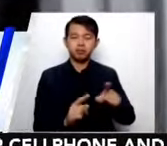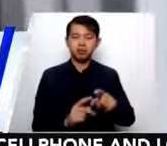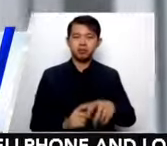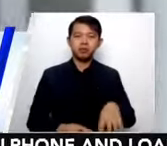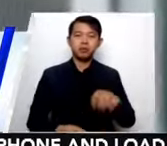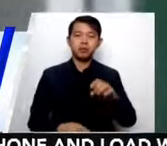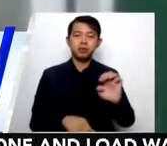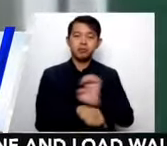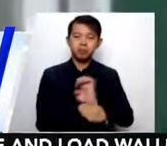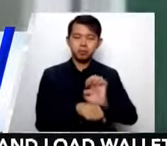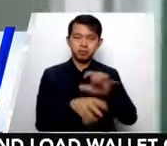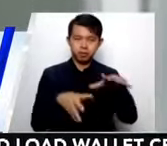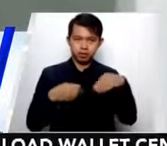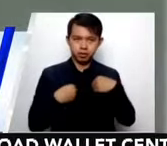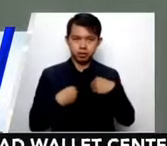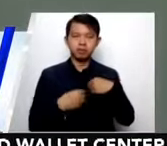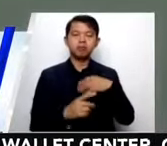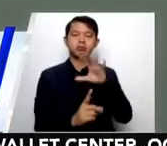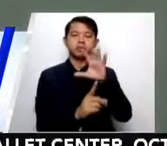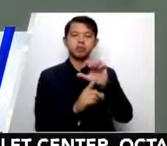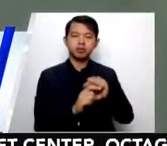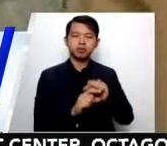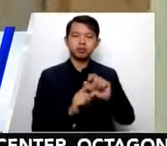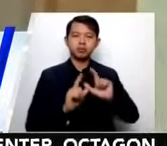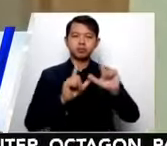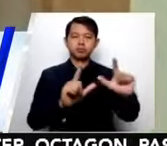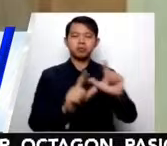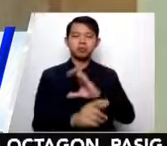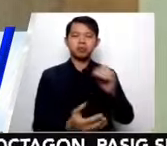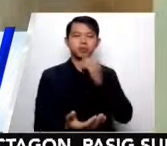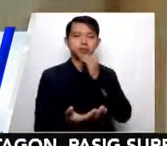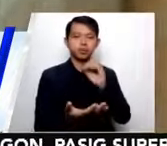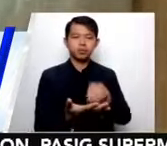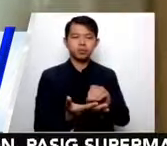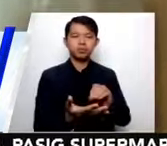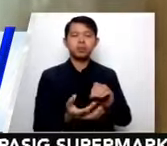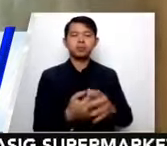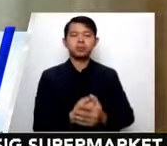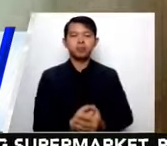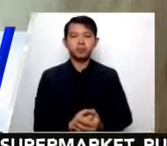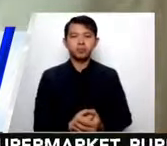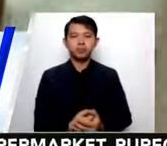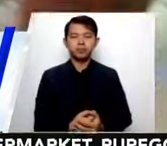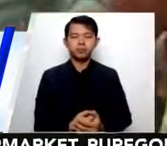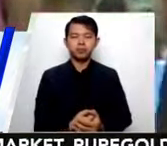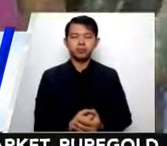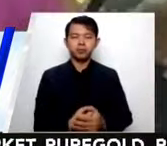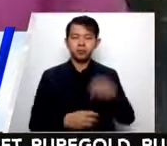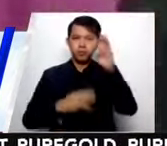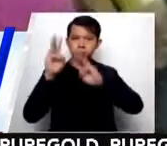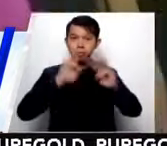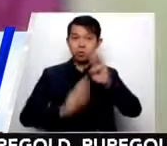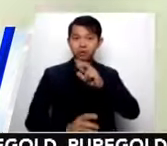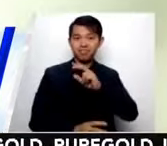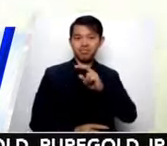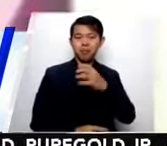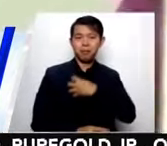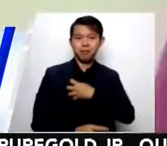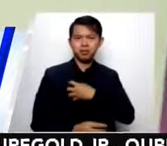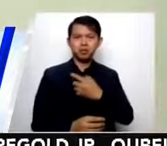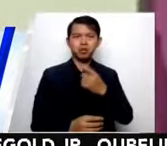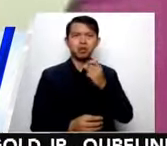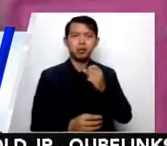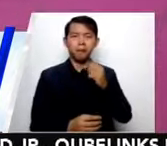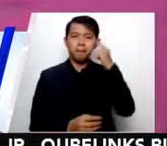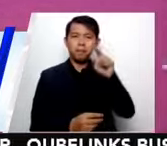at arrest order nagbabala ang NBI sa nagkakanlong o tumutulong sa pagtatago ni Kiboy dahil paglabag